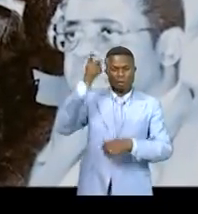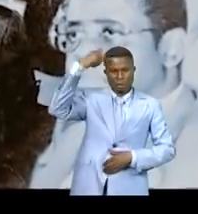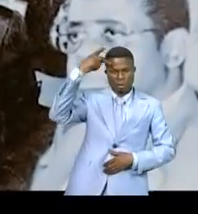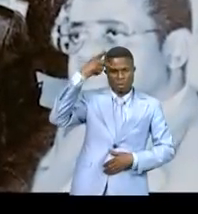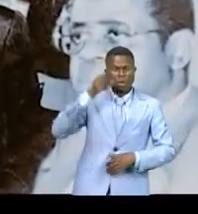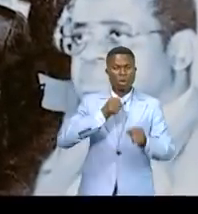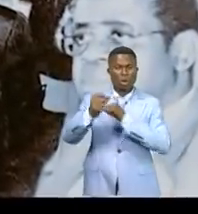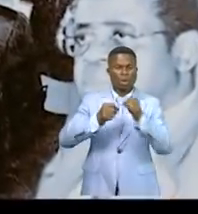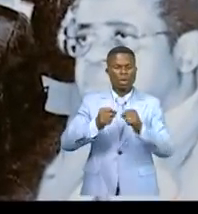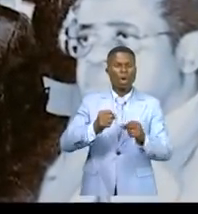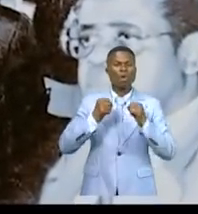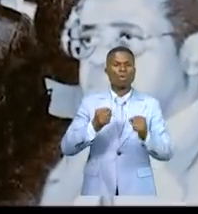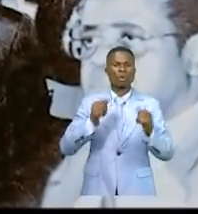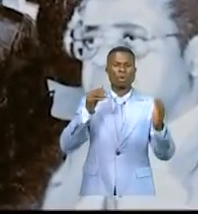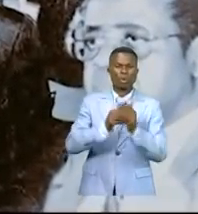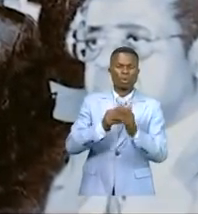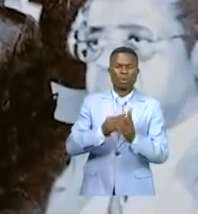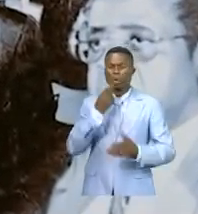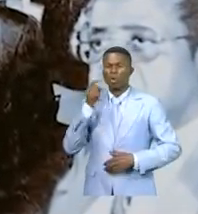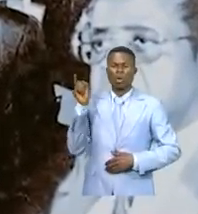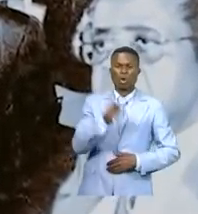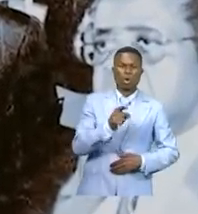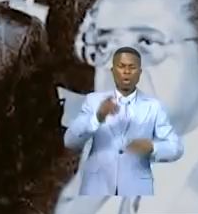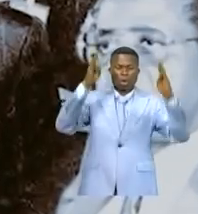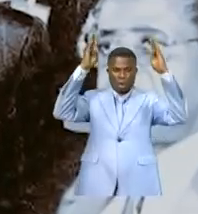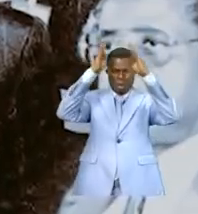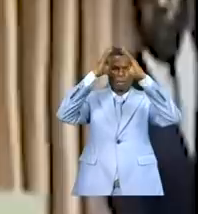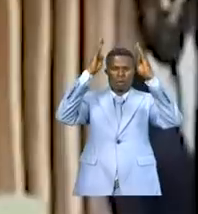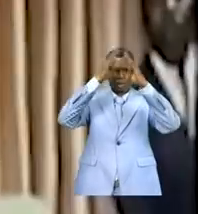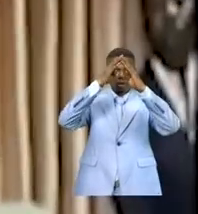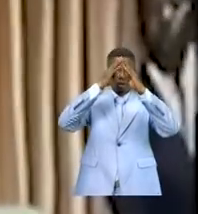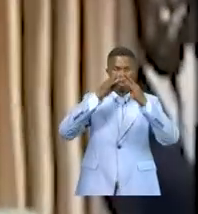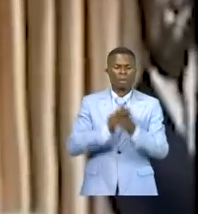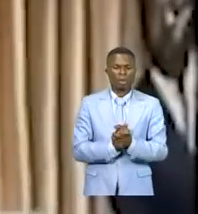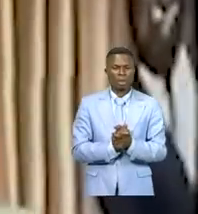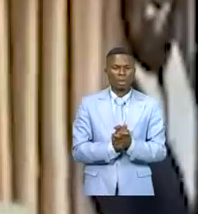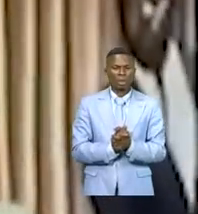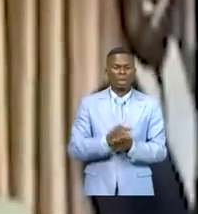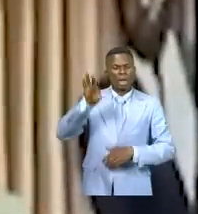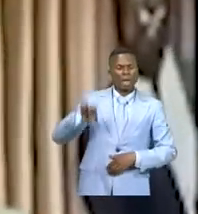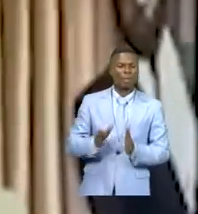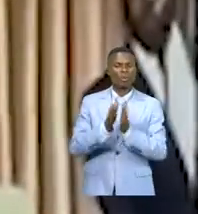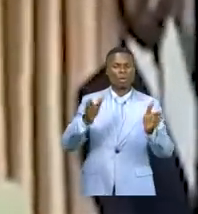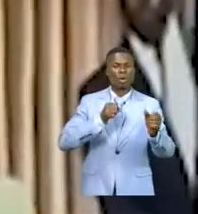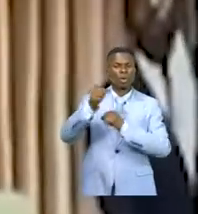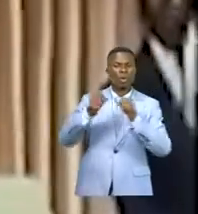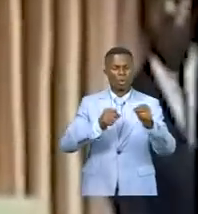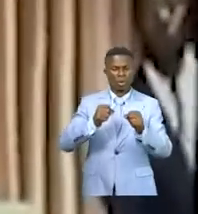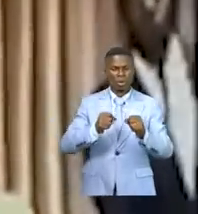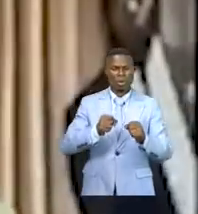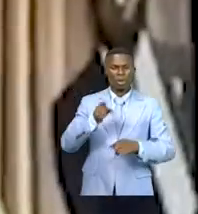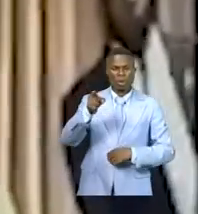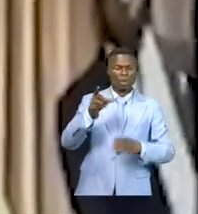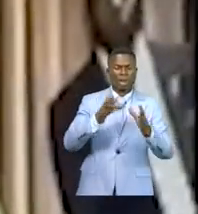Sa lutte acharnée contre la dictature mobutienne et la quête de l'intérêt général, combat noble et mené,